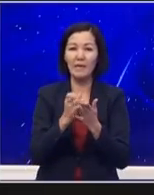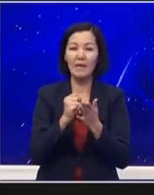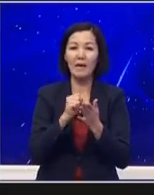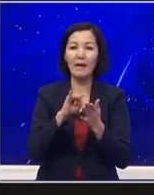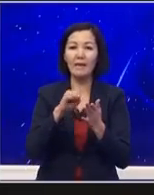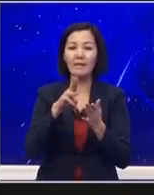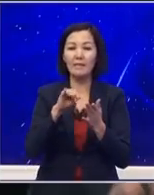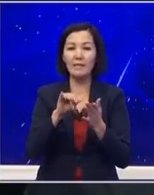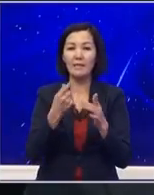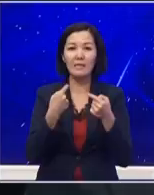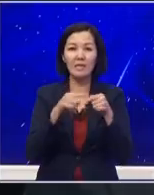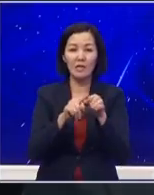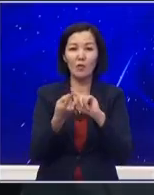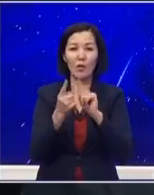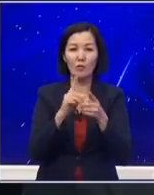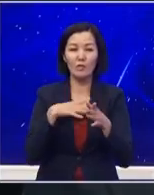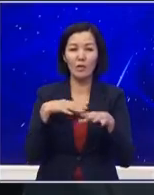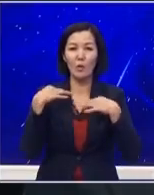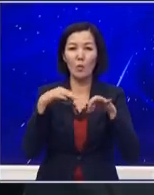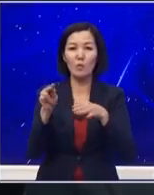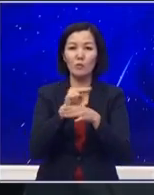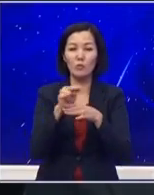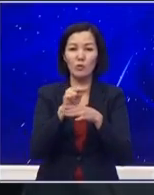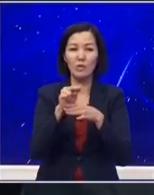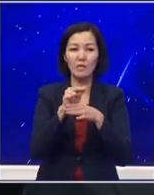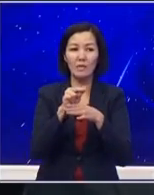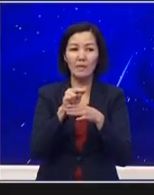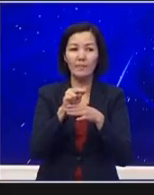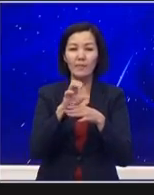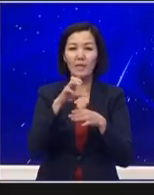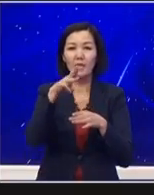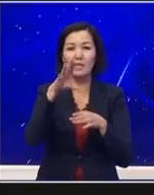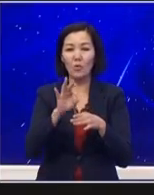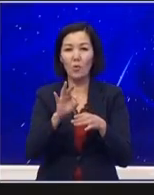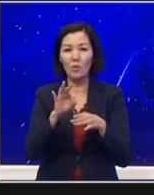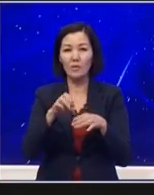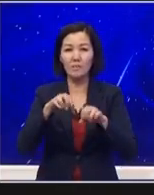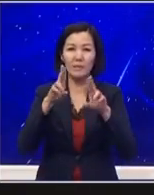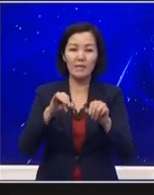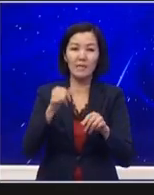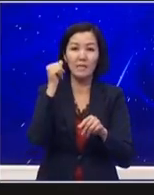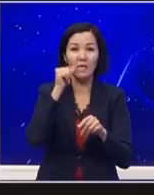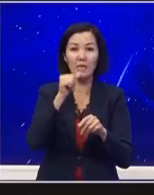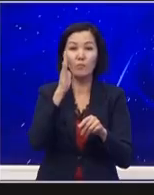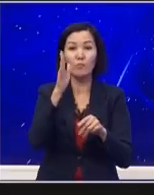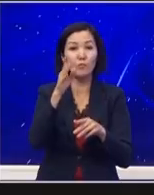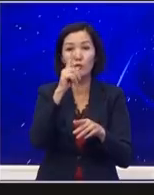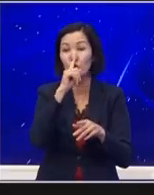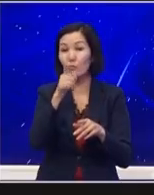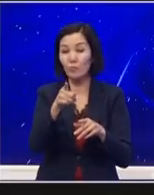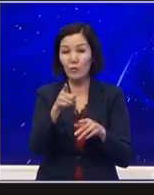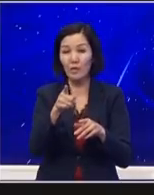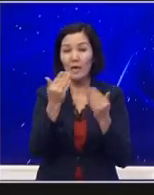технологиялардан тұрады дейді. Мына көлікті жөндейтін кезде неше түрлі эстодағы мамандықтың барлығы ертең жойылады. Өйткені